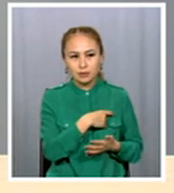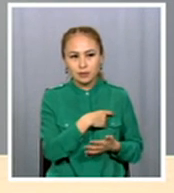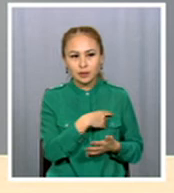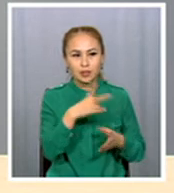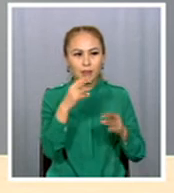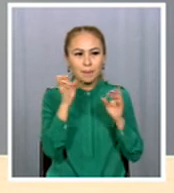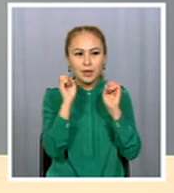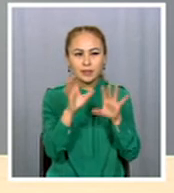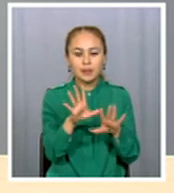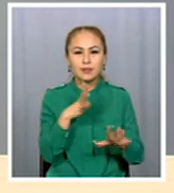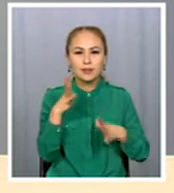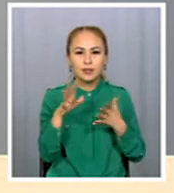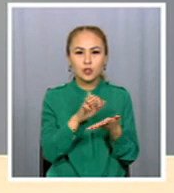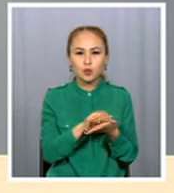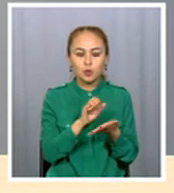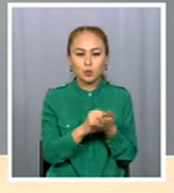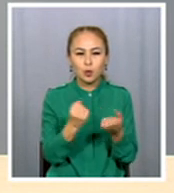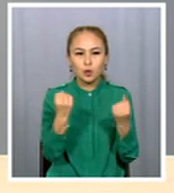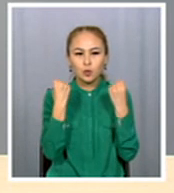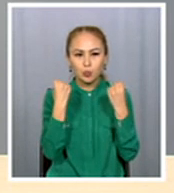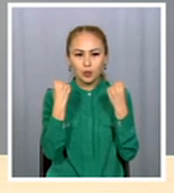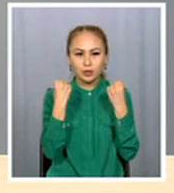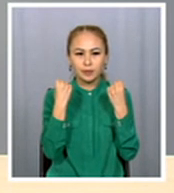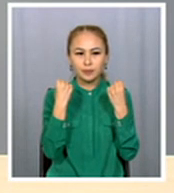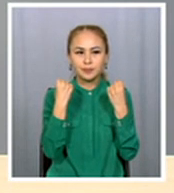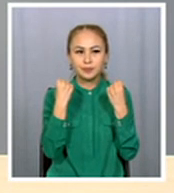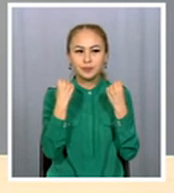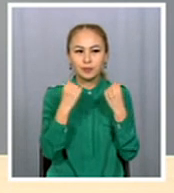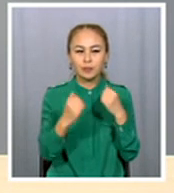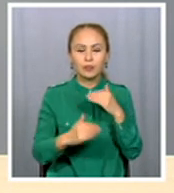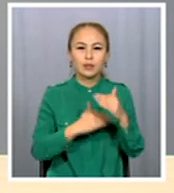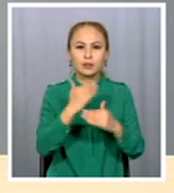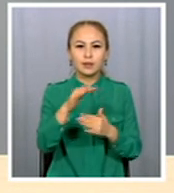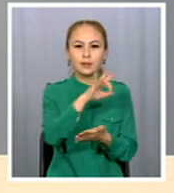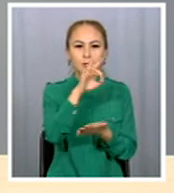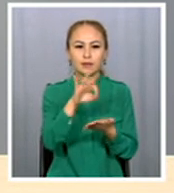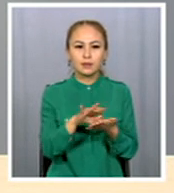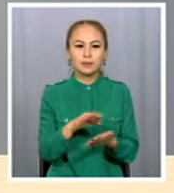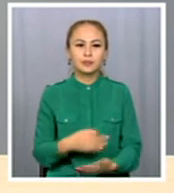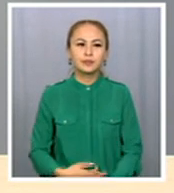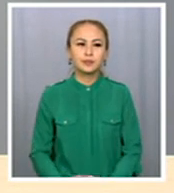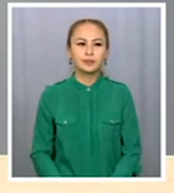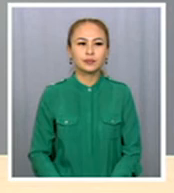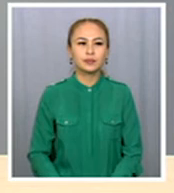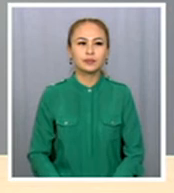не бросать занятия спортом, достигать цели.